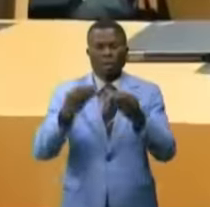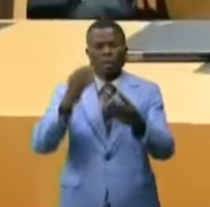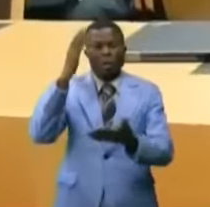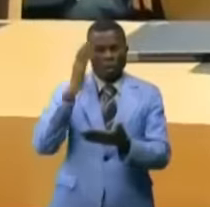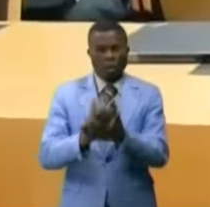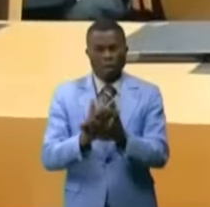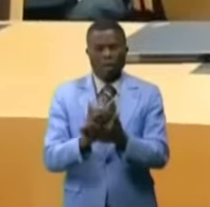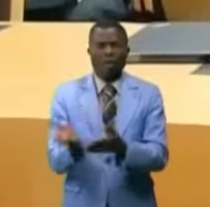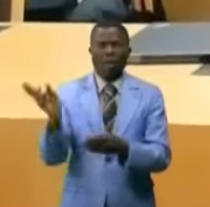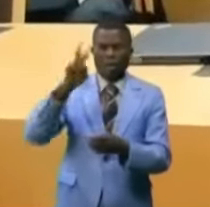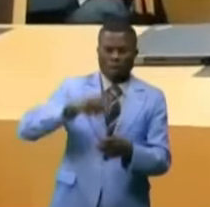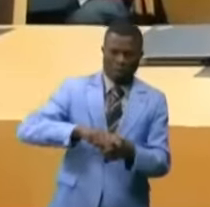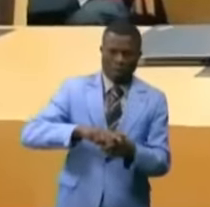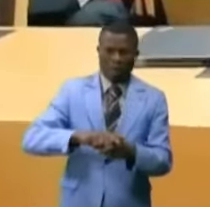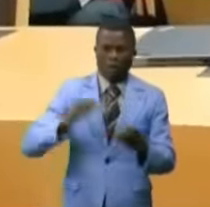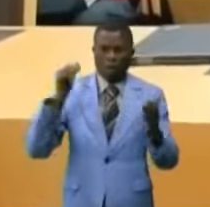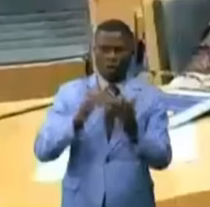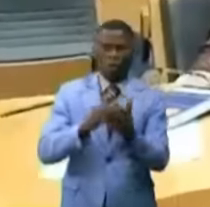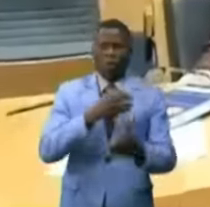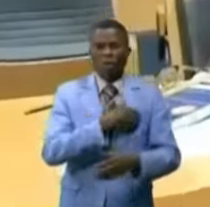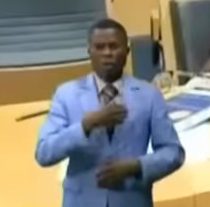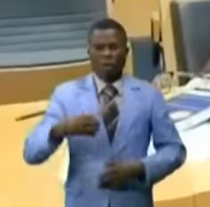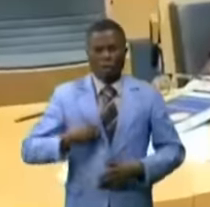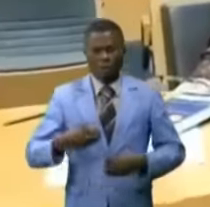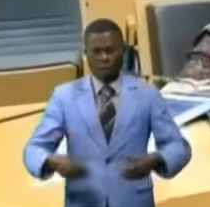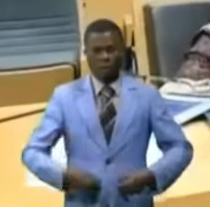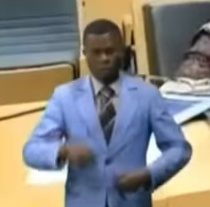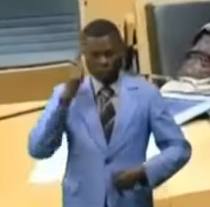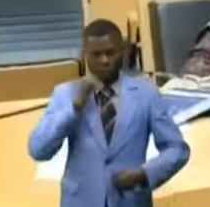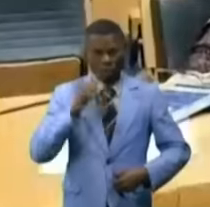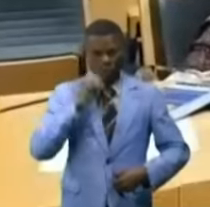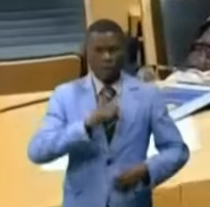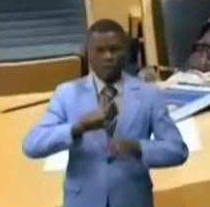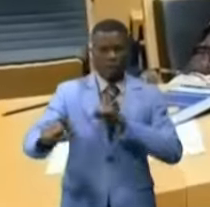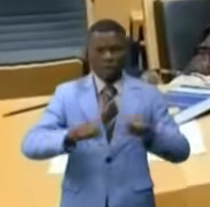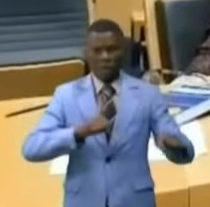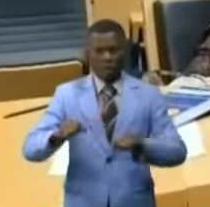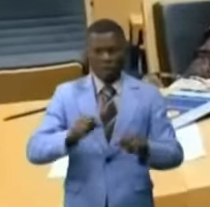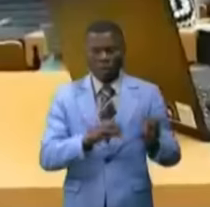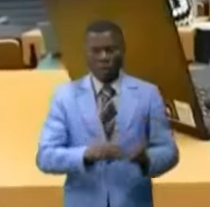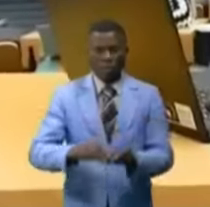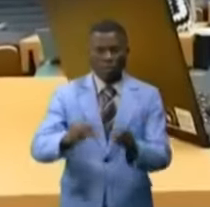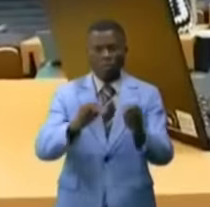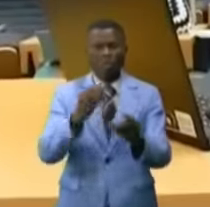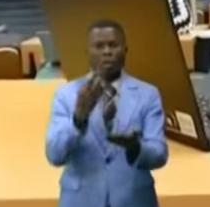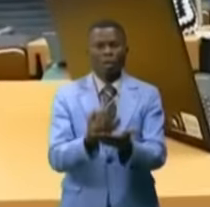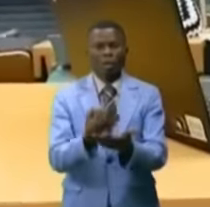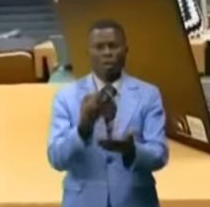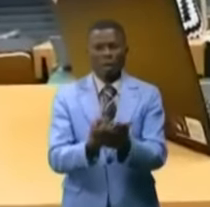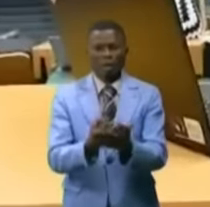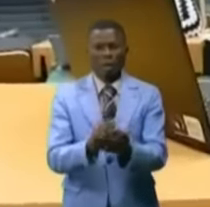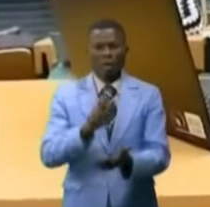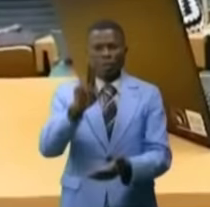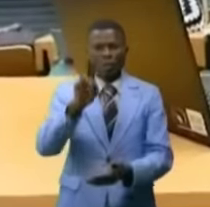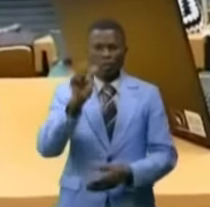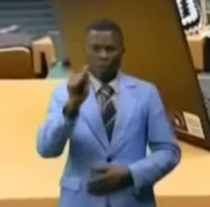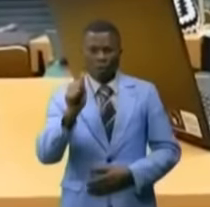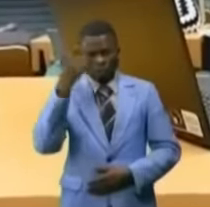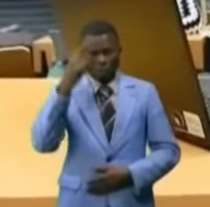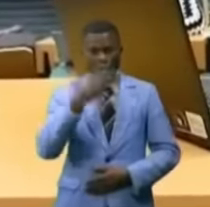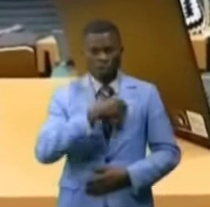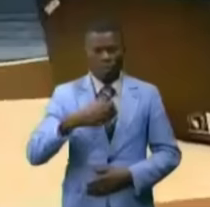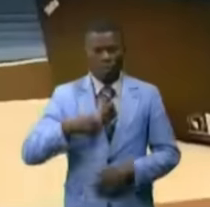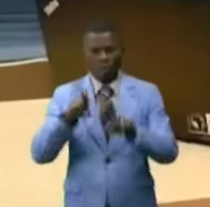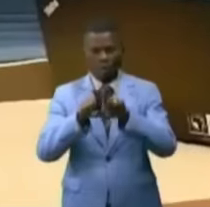la violence à l'encontre de femmes et des filles » et l'examen de mécanismes financiers de l'UIA pour les femmes et